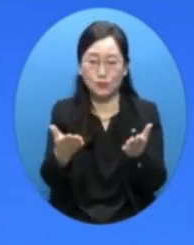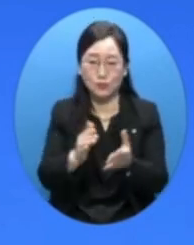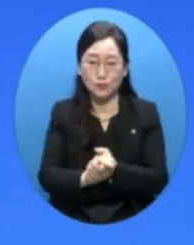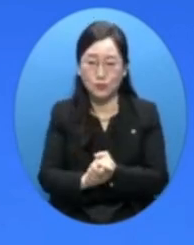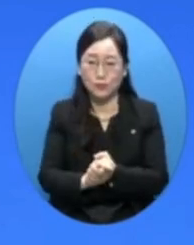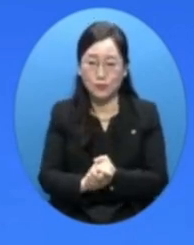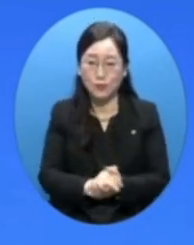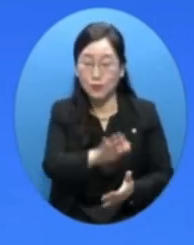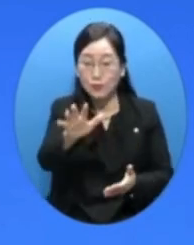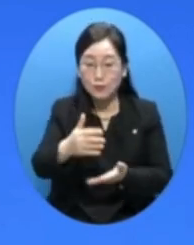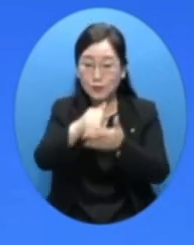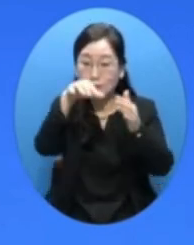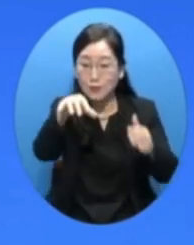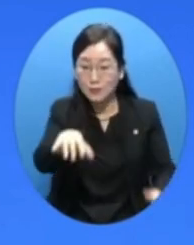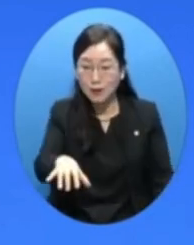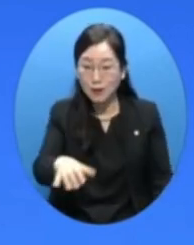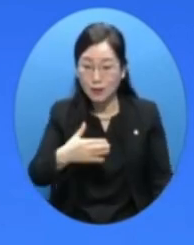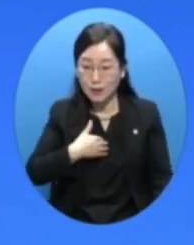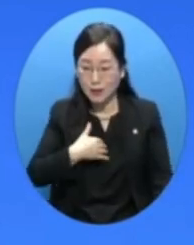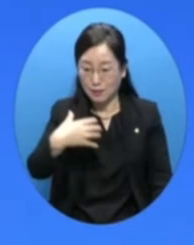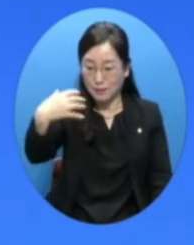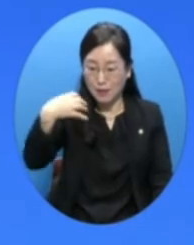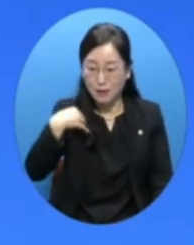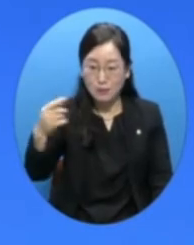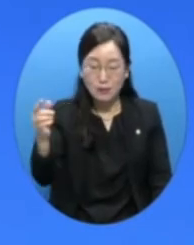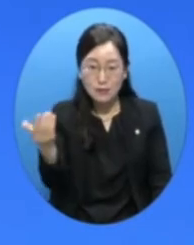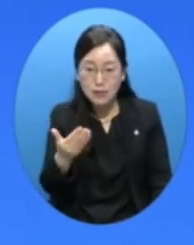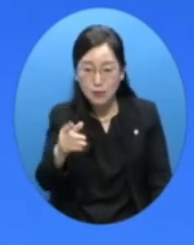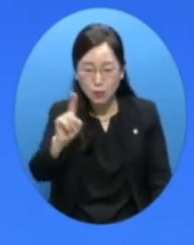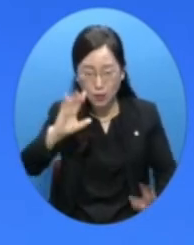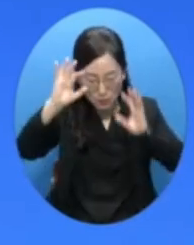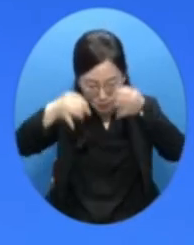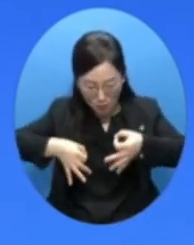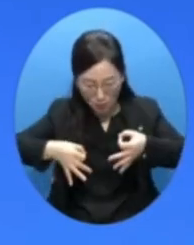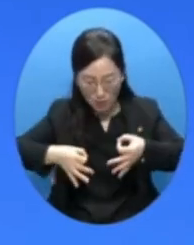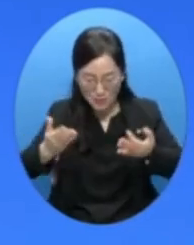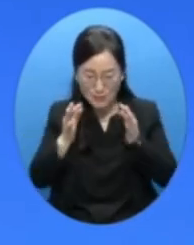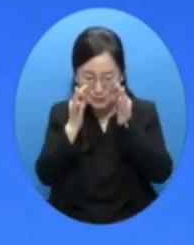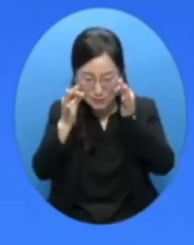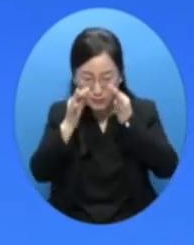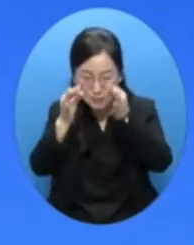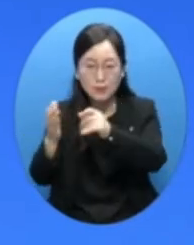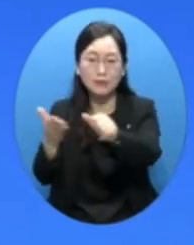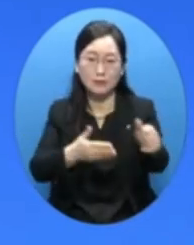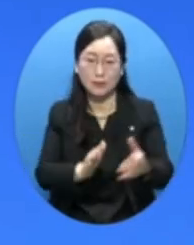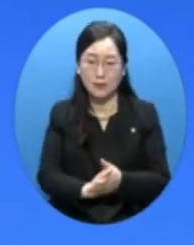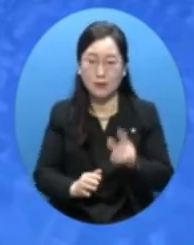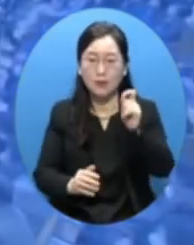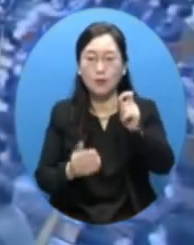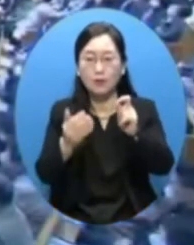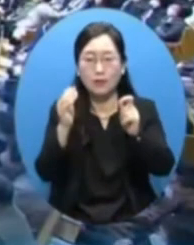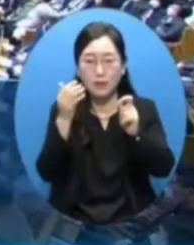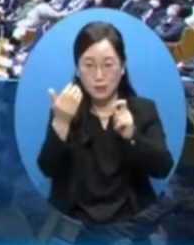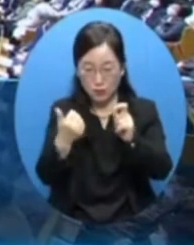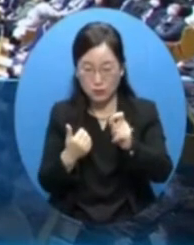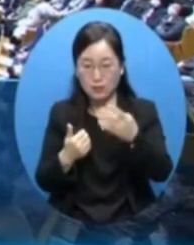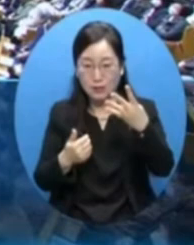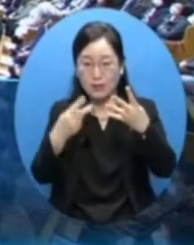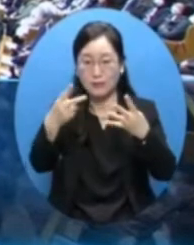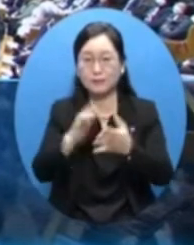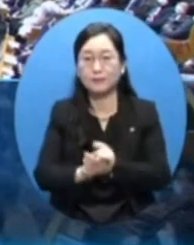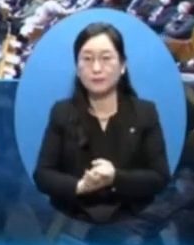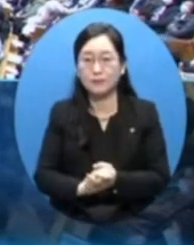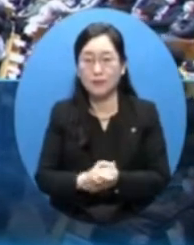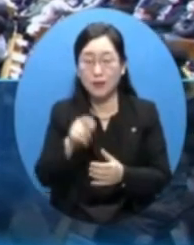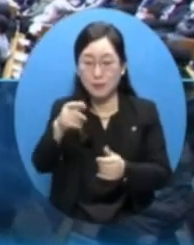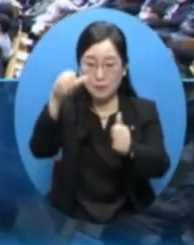우리가 주님 앞에서 내게 맡겨진 일이 무엇인가를 살펴보고 그 일에 최선을 다해야 됩니다. 고린도전서 4장 2절 말씀합니다.